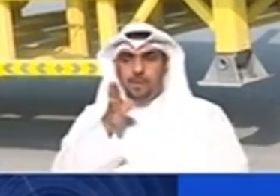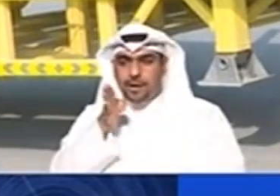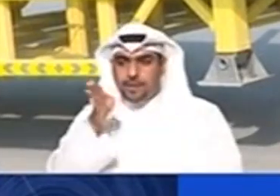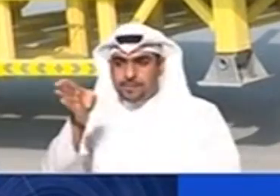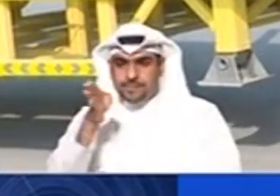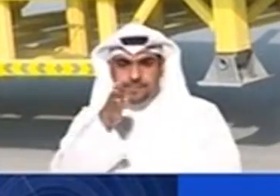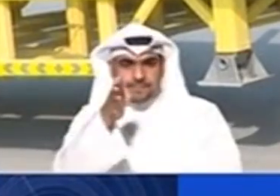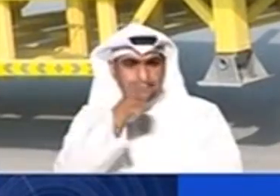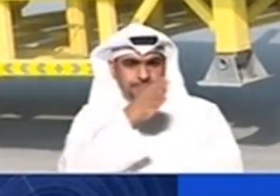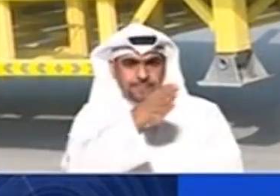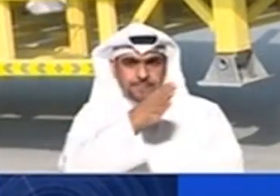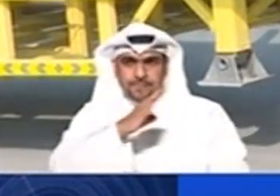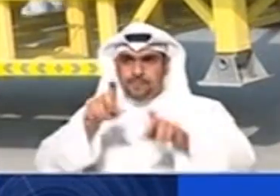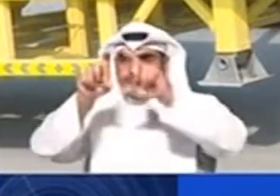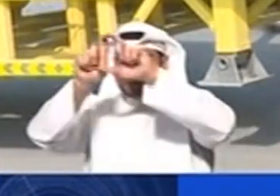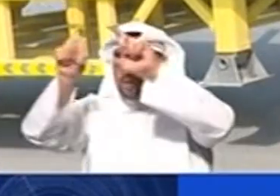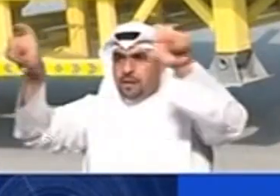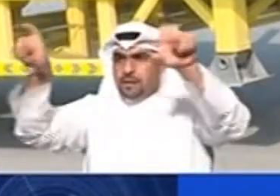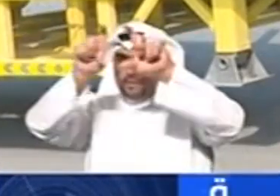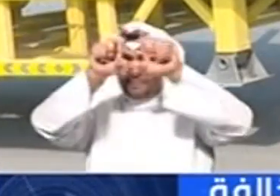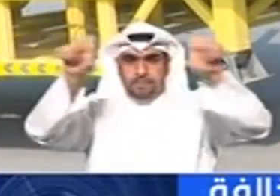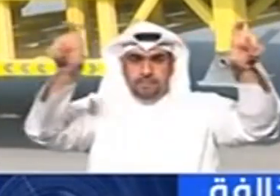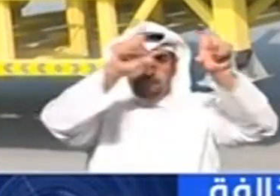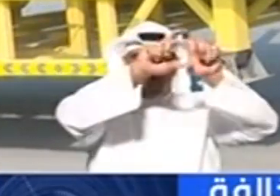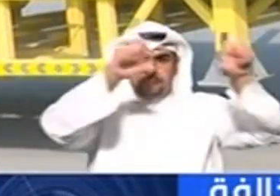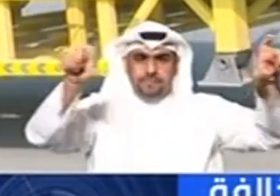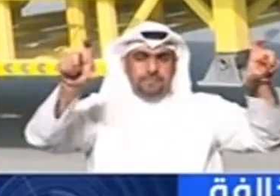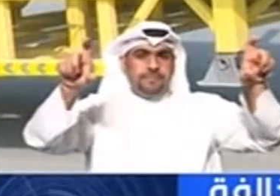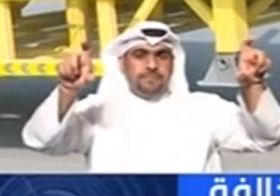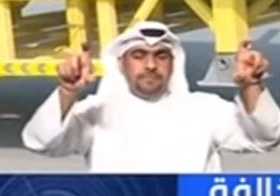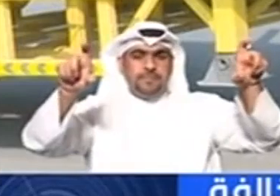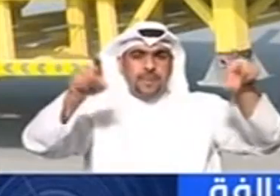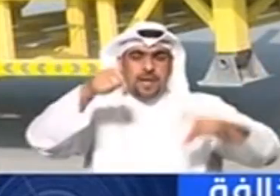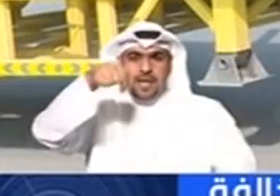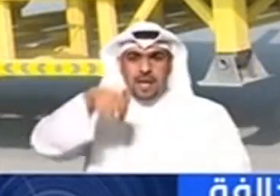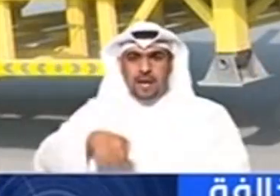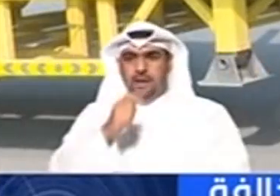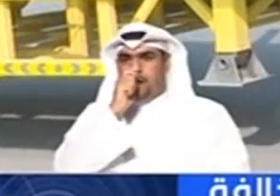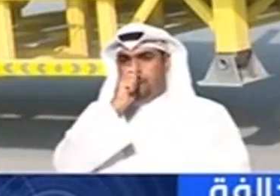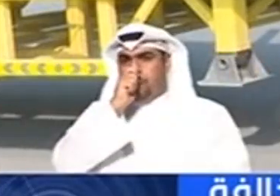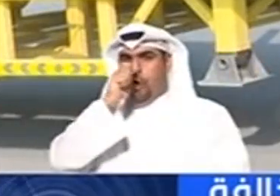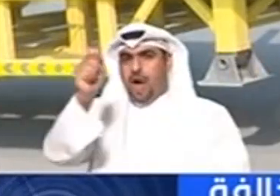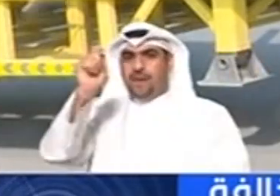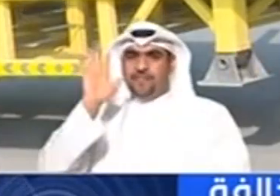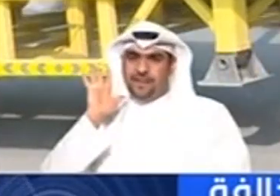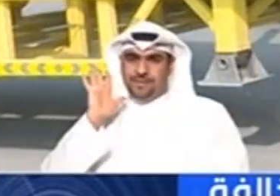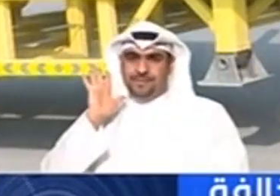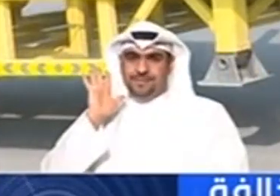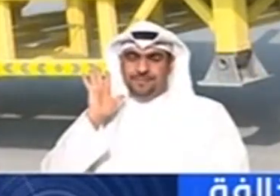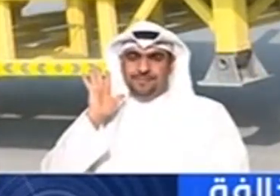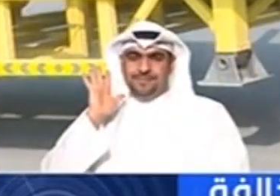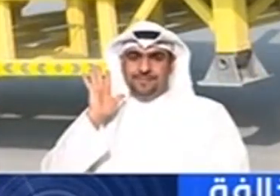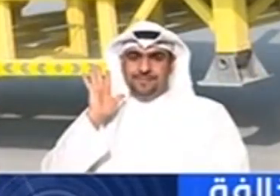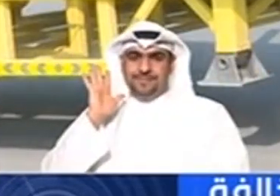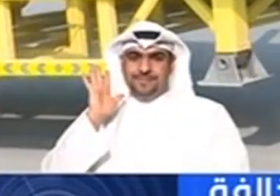لإحصائية التجاوزات والمخالفات بخصوص الإعلانات الانتخابية،